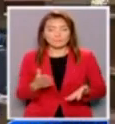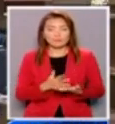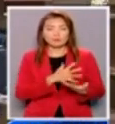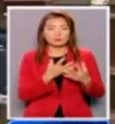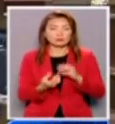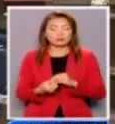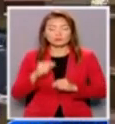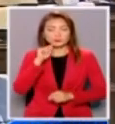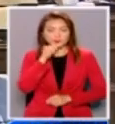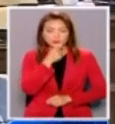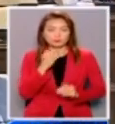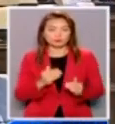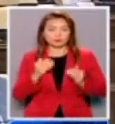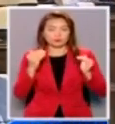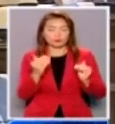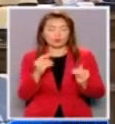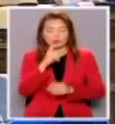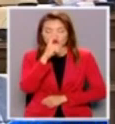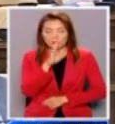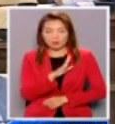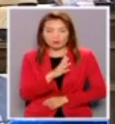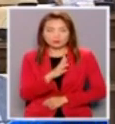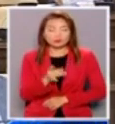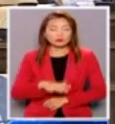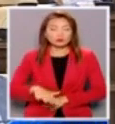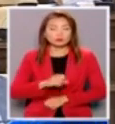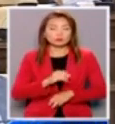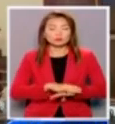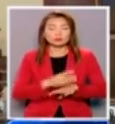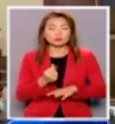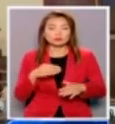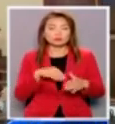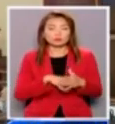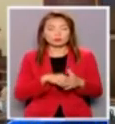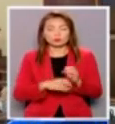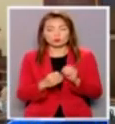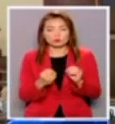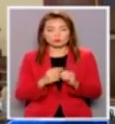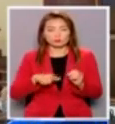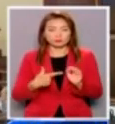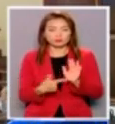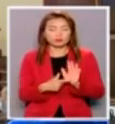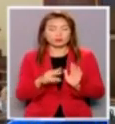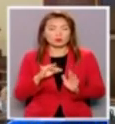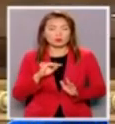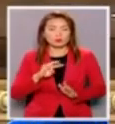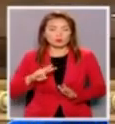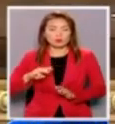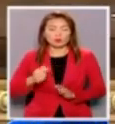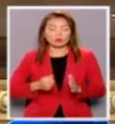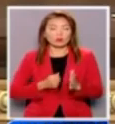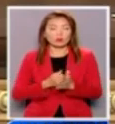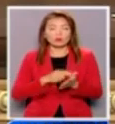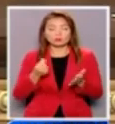Жалпы былтыр экономикалық өсім жаман болмаған. Республикалық бюджетке түсетін кірістер 10,7 триллион теңгеге жеткен.